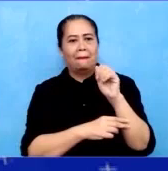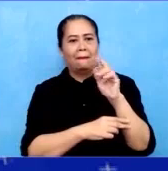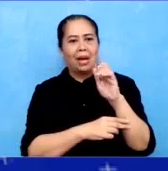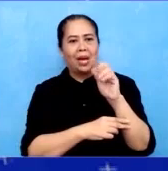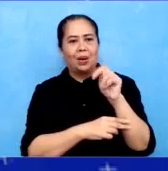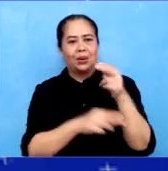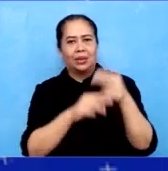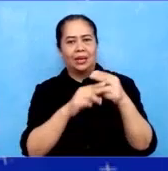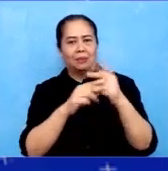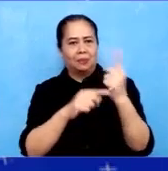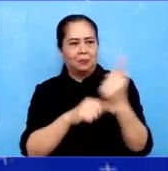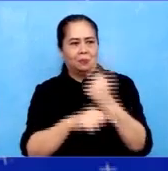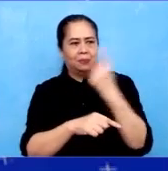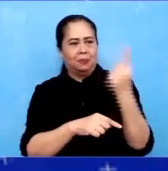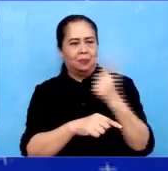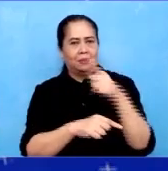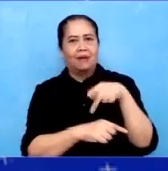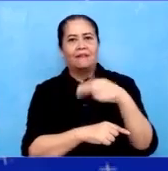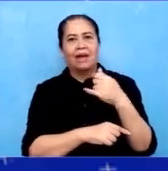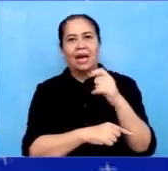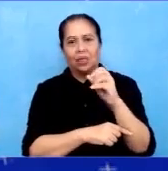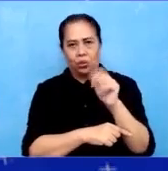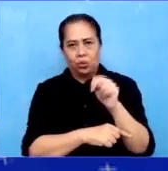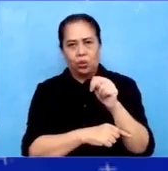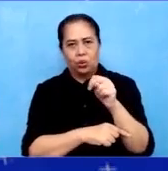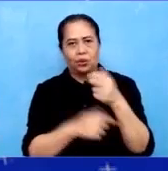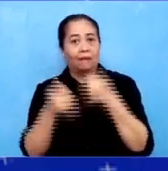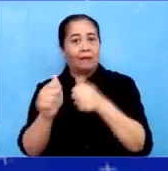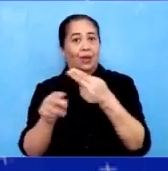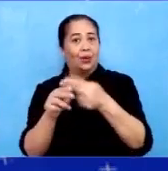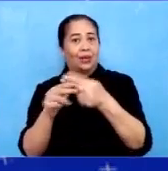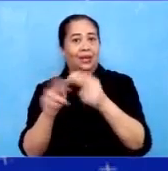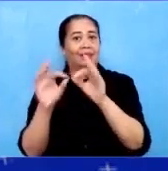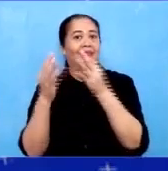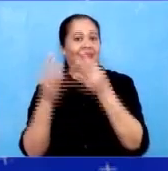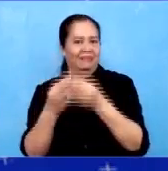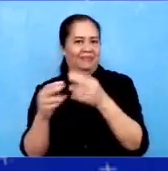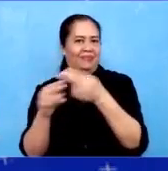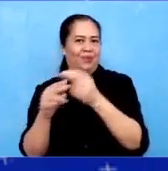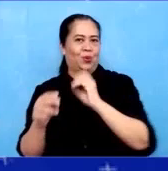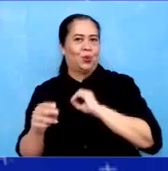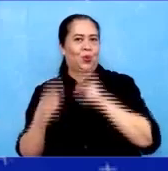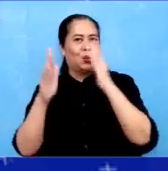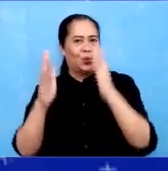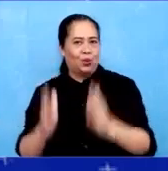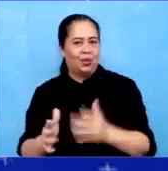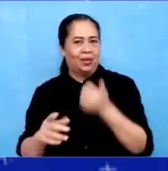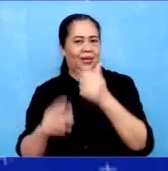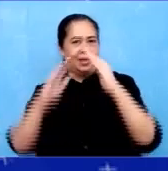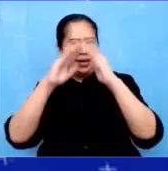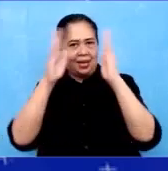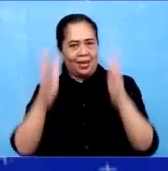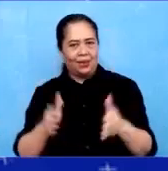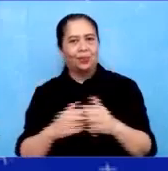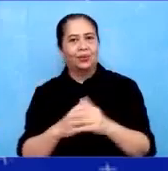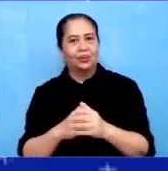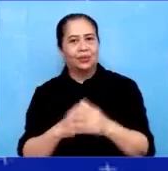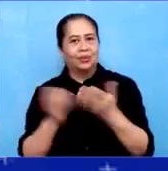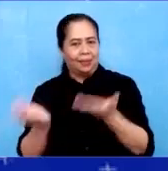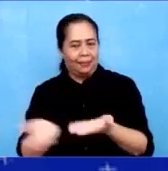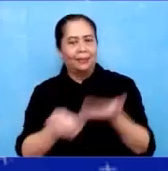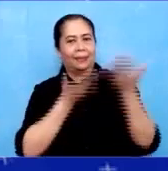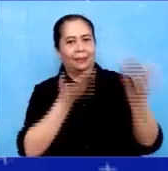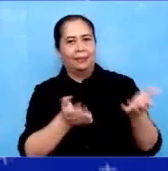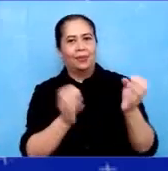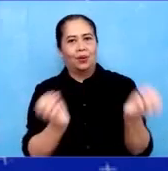reticulated python na yan, isinunod dito sa apelido ng may-ari ng naturang bahay na turnover na sa